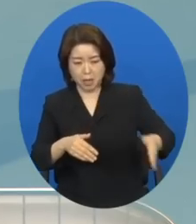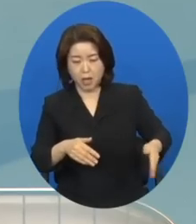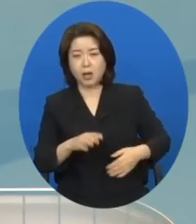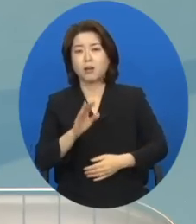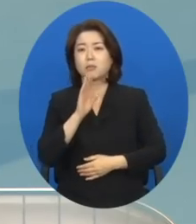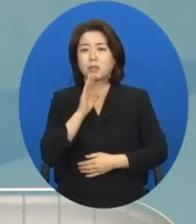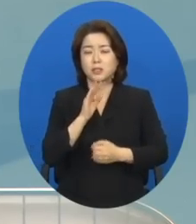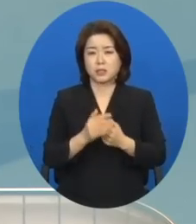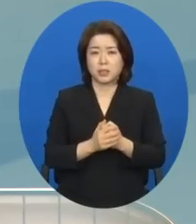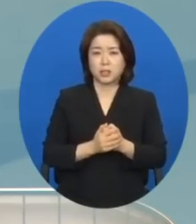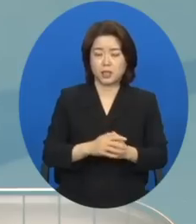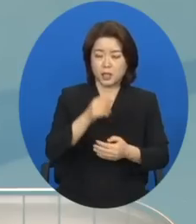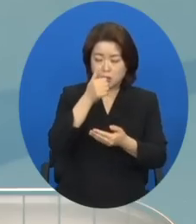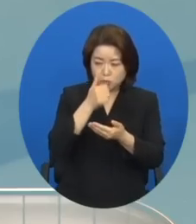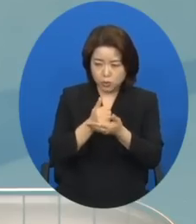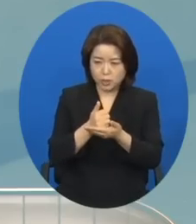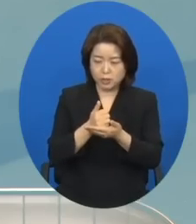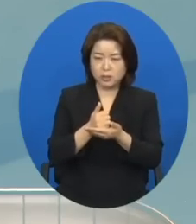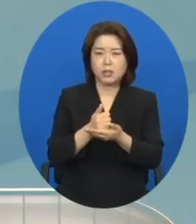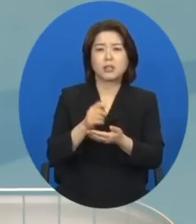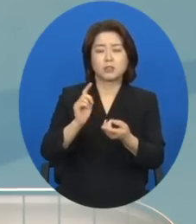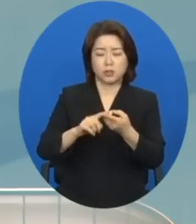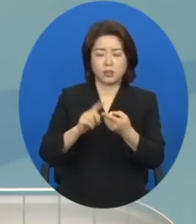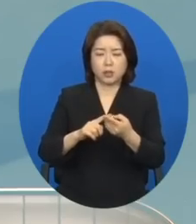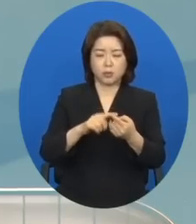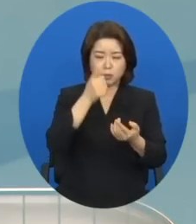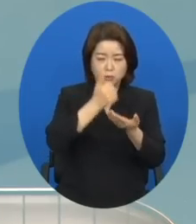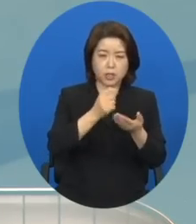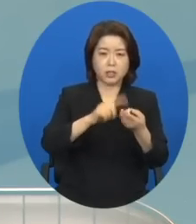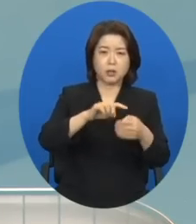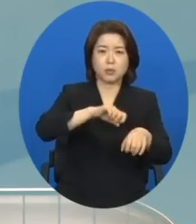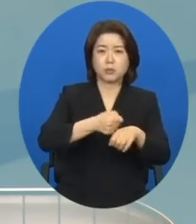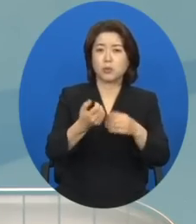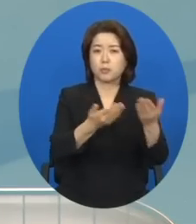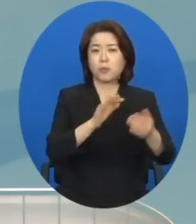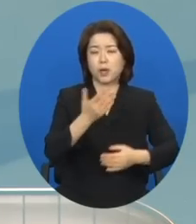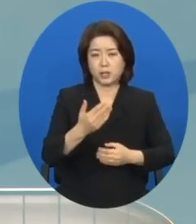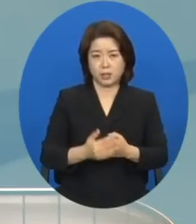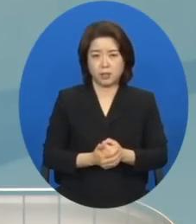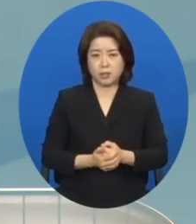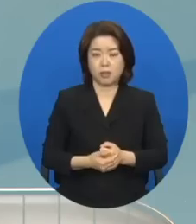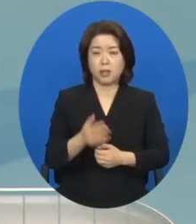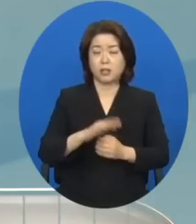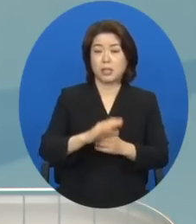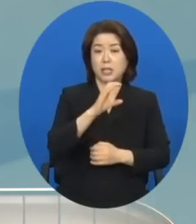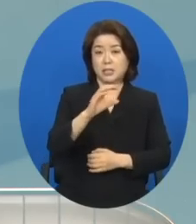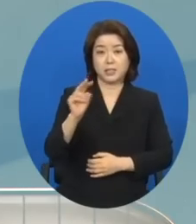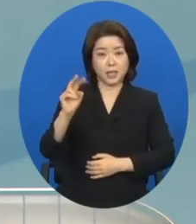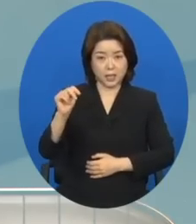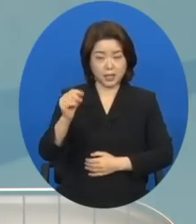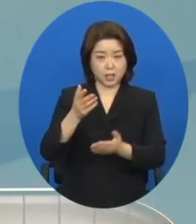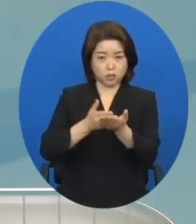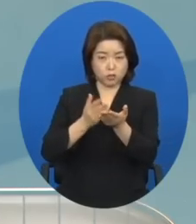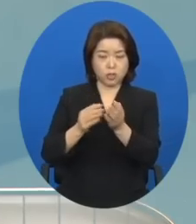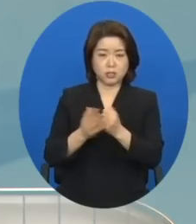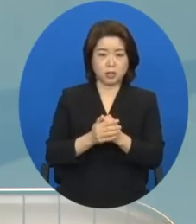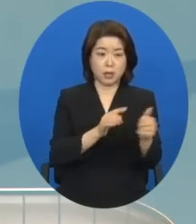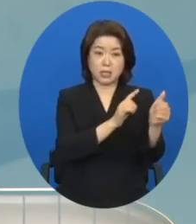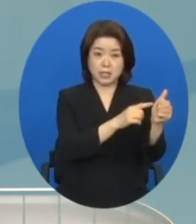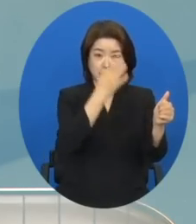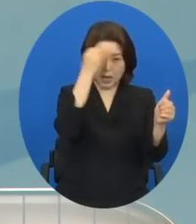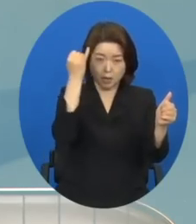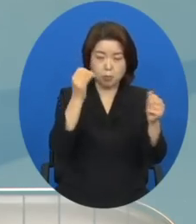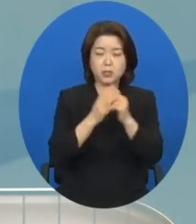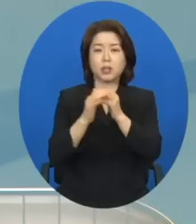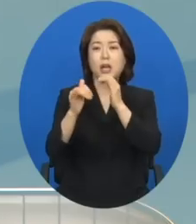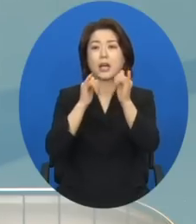죄이고 처벌은 처벌을 받아야 합니다. 그런데 CNN에서 그의 할머니가